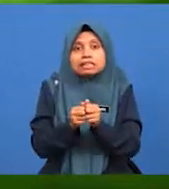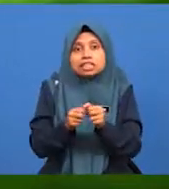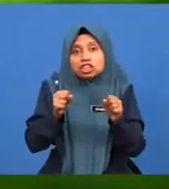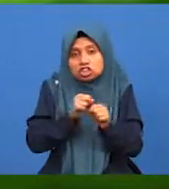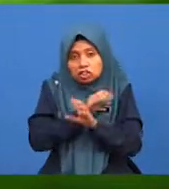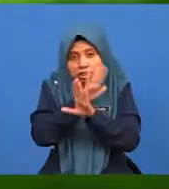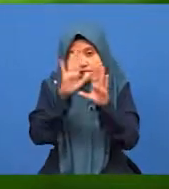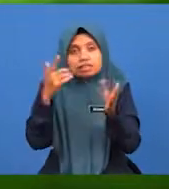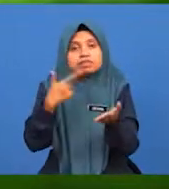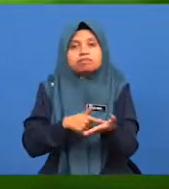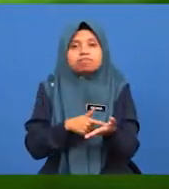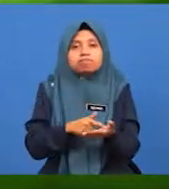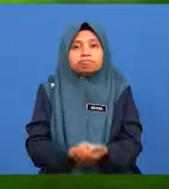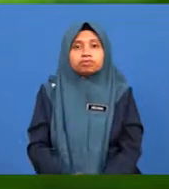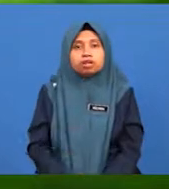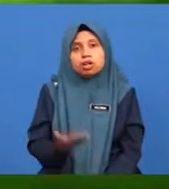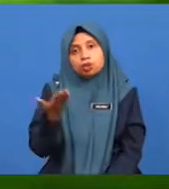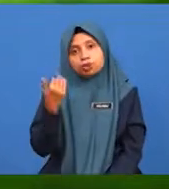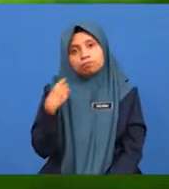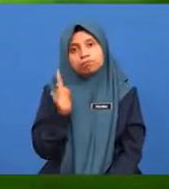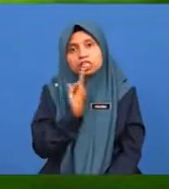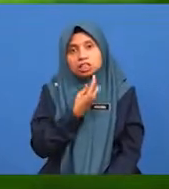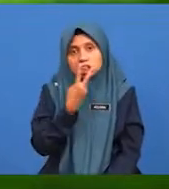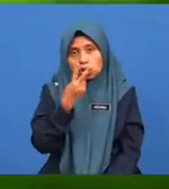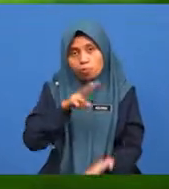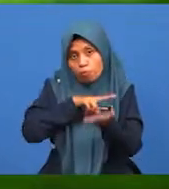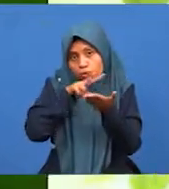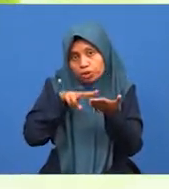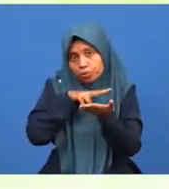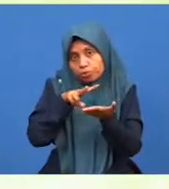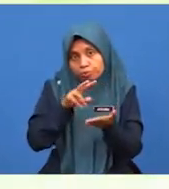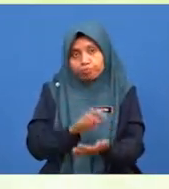jelas lagi. Mari kita lihat paparan ini.